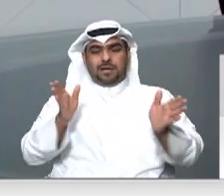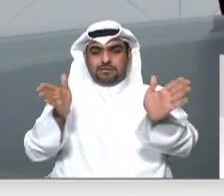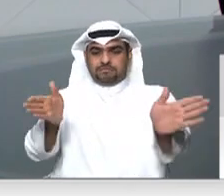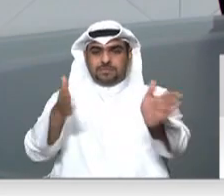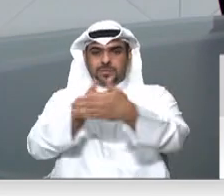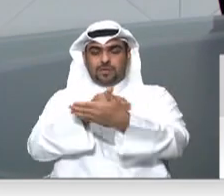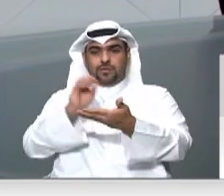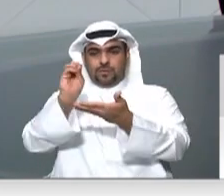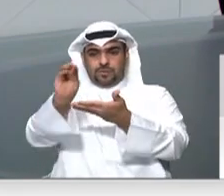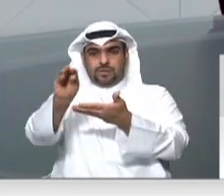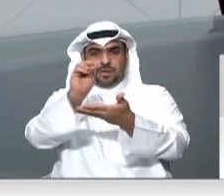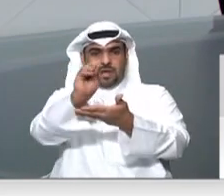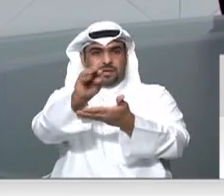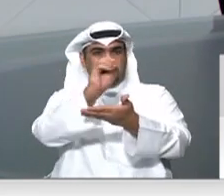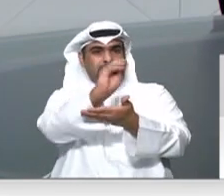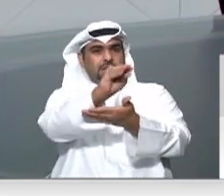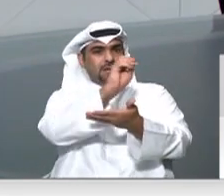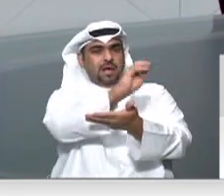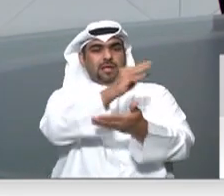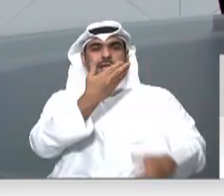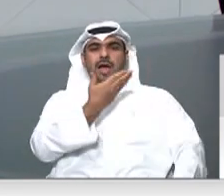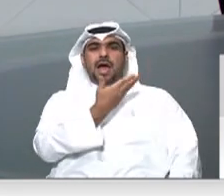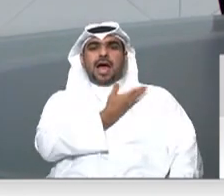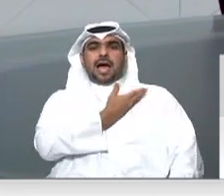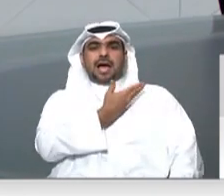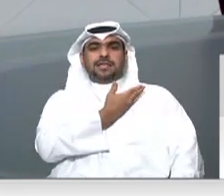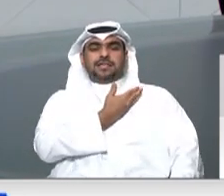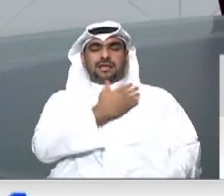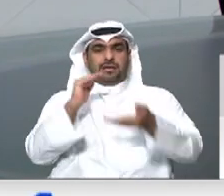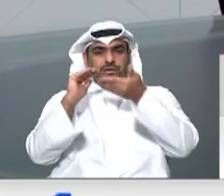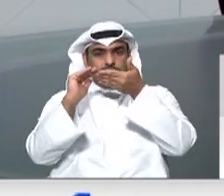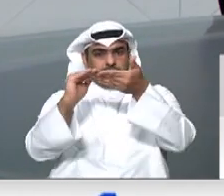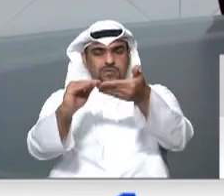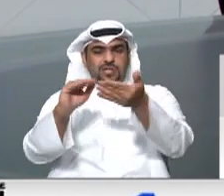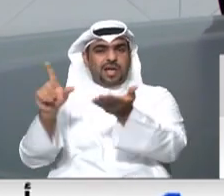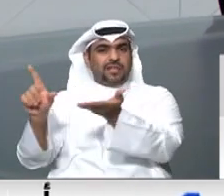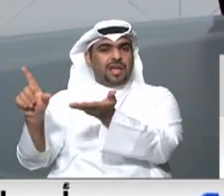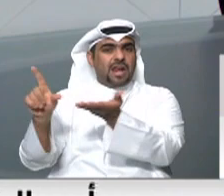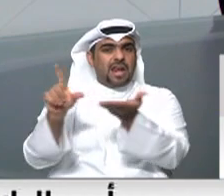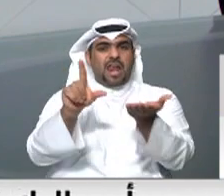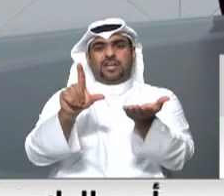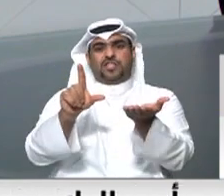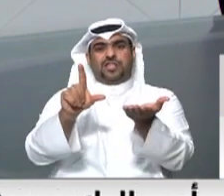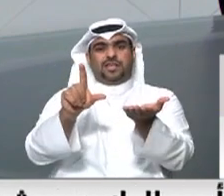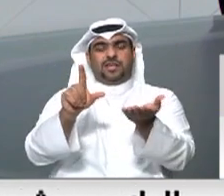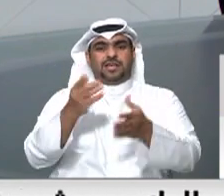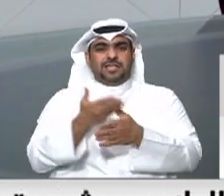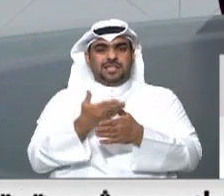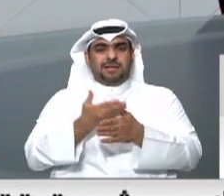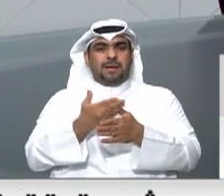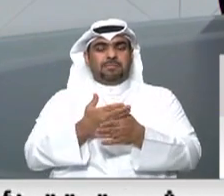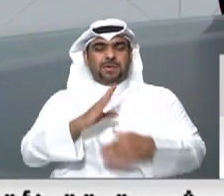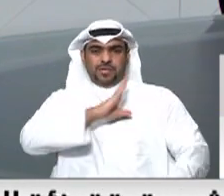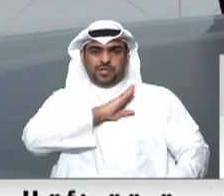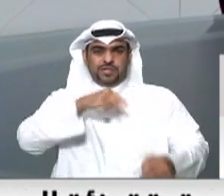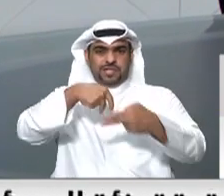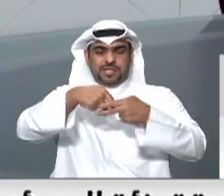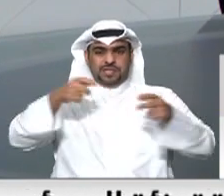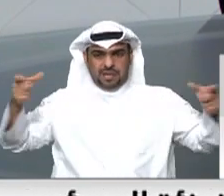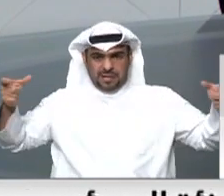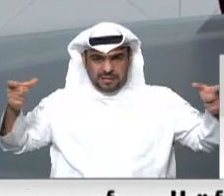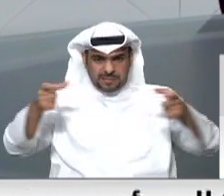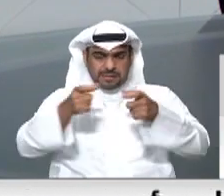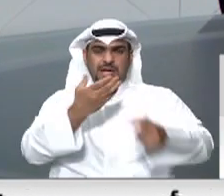الطرود الغذائية في مختلف قطاع غزة لمساعدة اللاجئين والأسر المحتاجة في ظل استمرار حصار الاحتلال الإسرائيلي